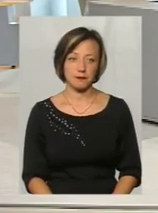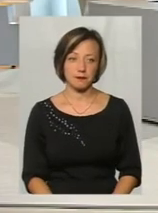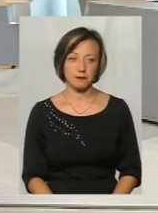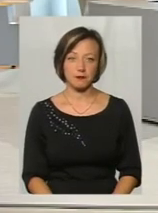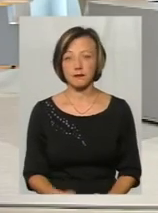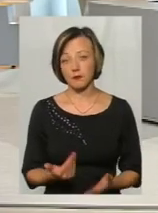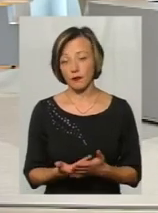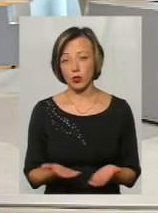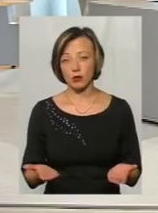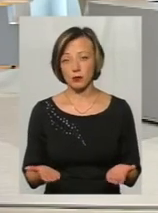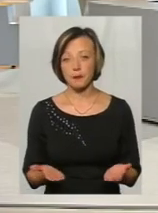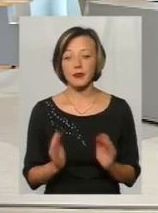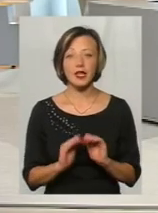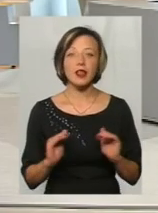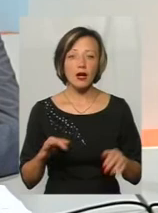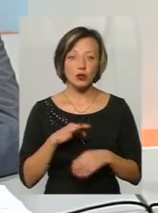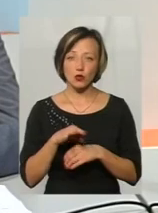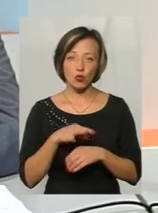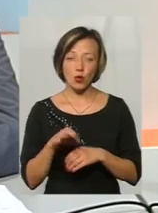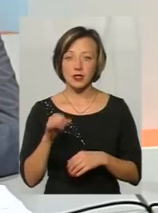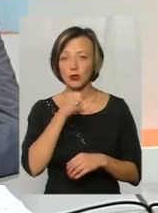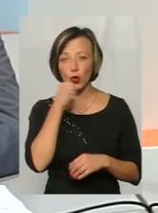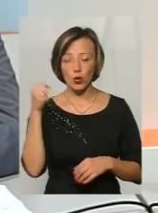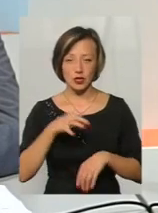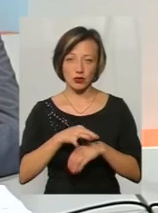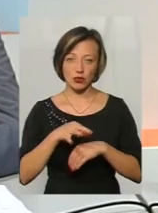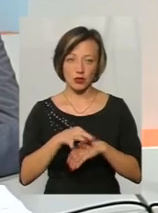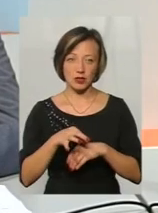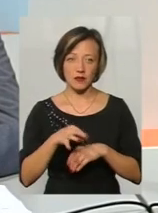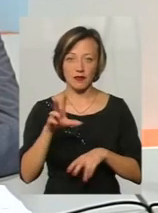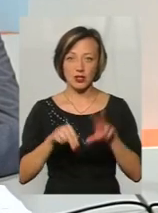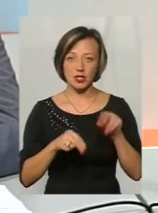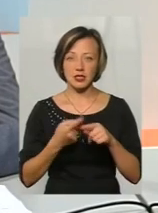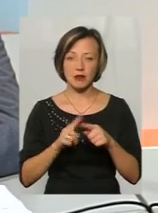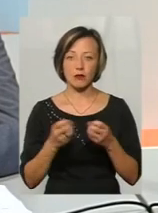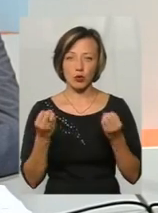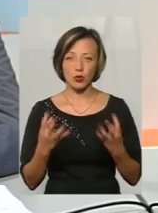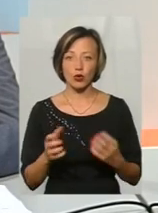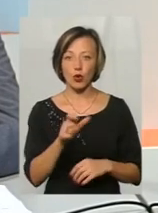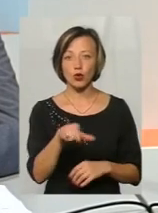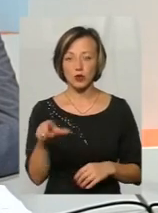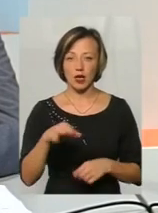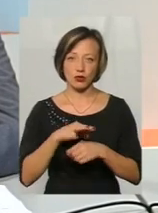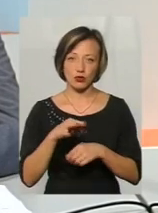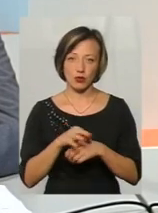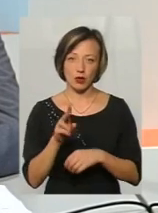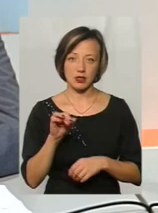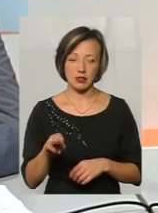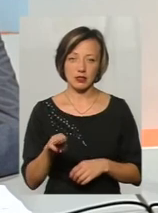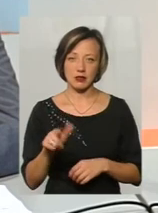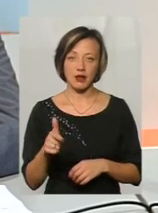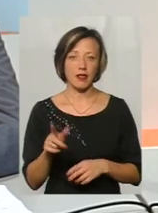От. Так що дитяча жорстокість і доросла жорстокість, я вважаю, це просто людська жорстокість. Це